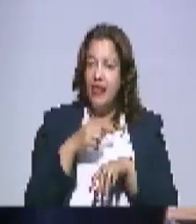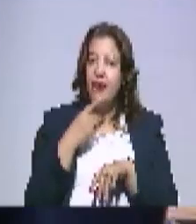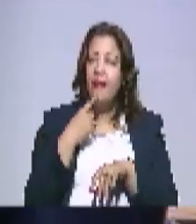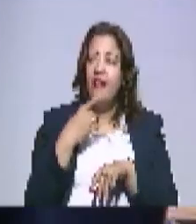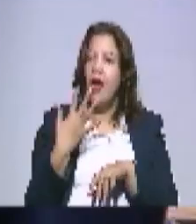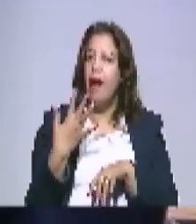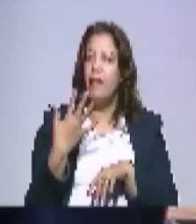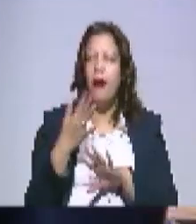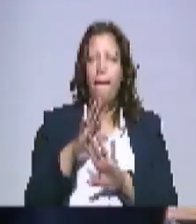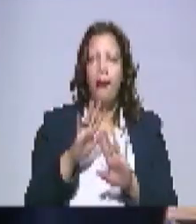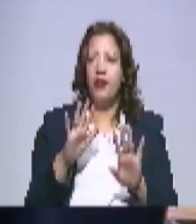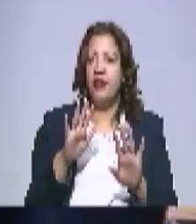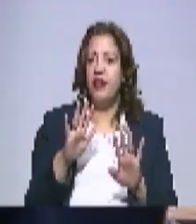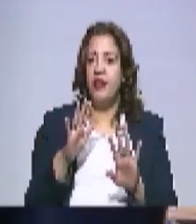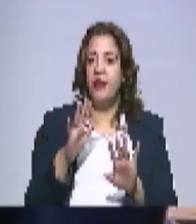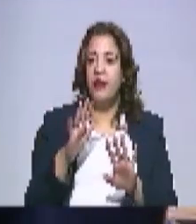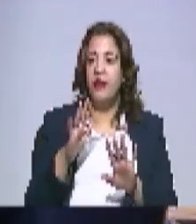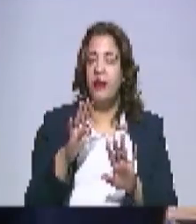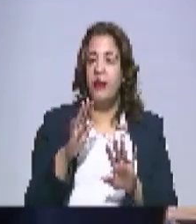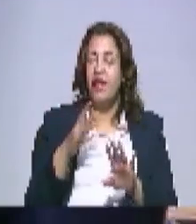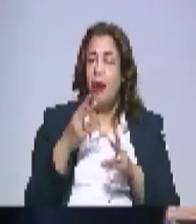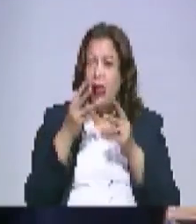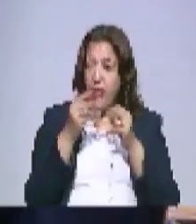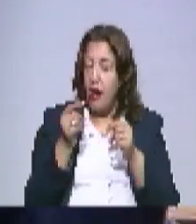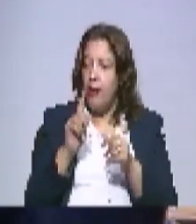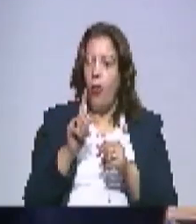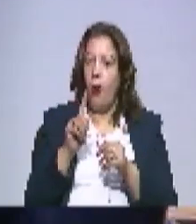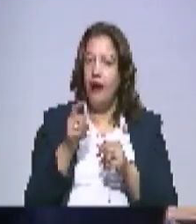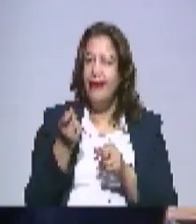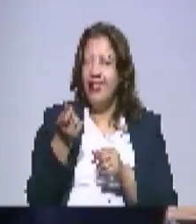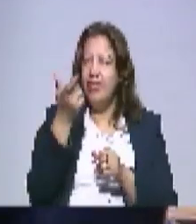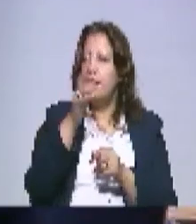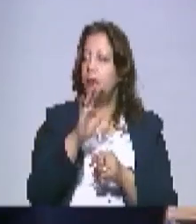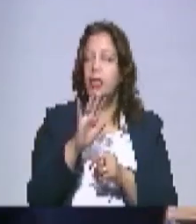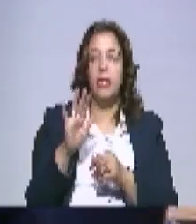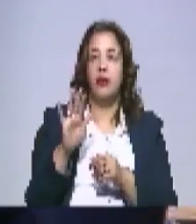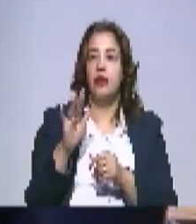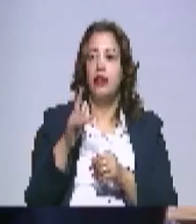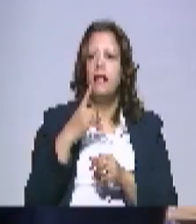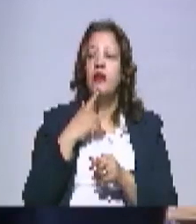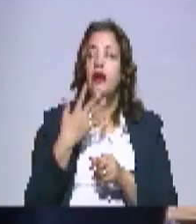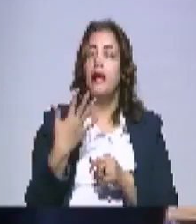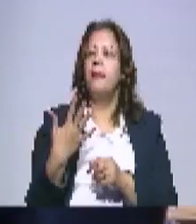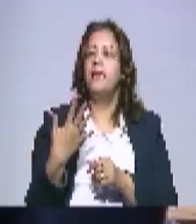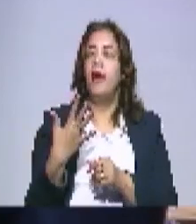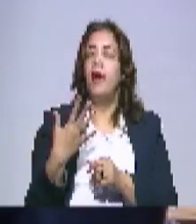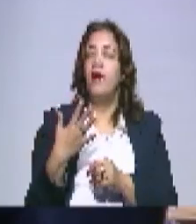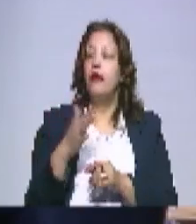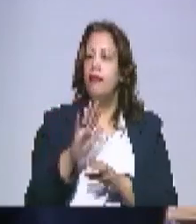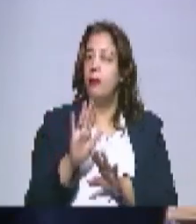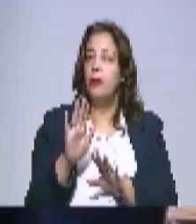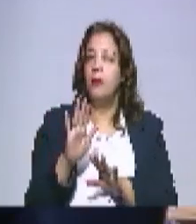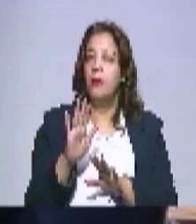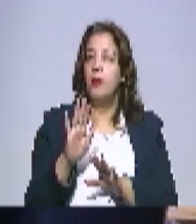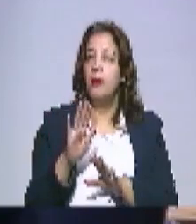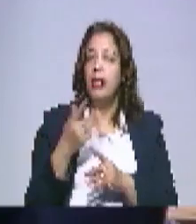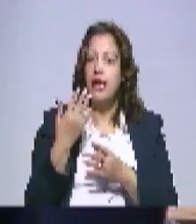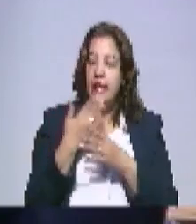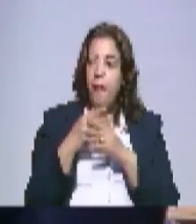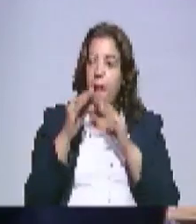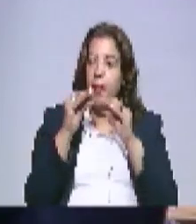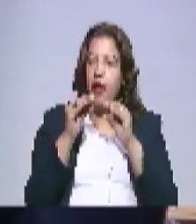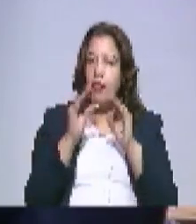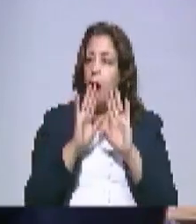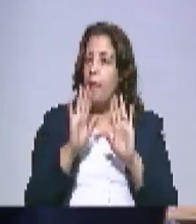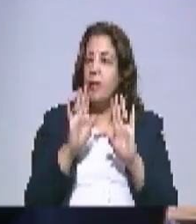5 دقايق، مش هنخليه كتير يعني. انا مش عايزه مسلوق، انا مش هسلقه، انا بس بدبله كده عشان